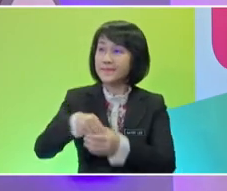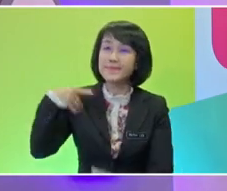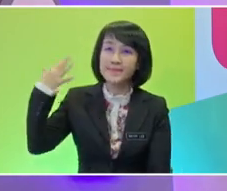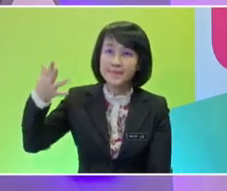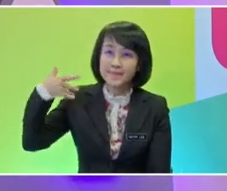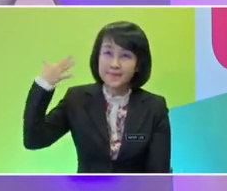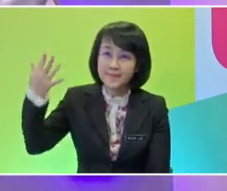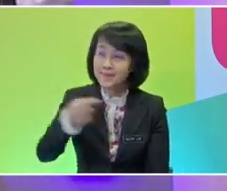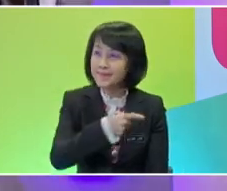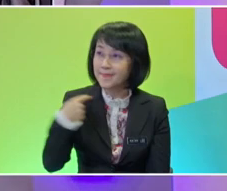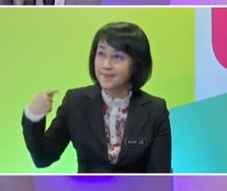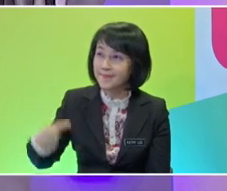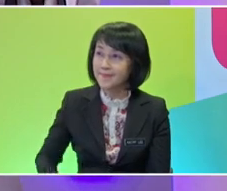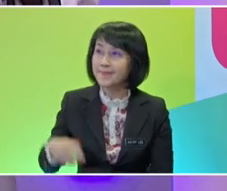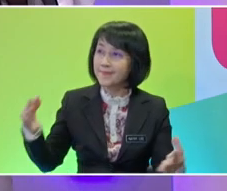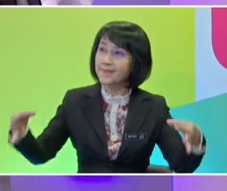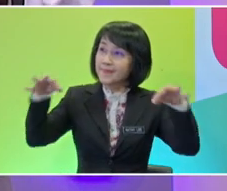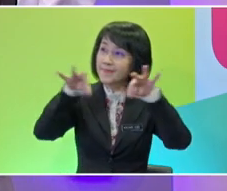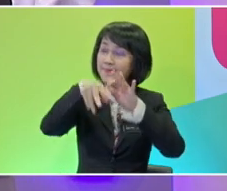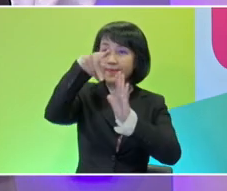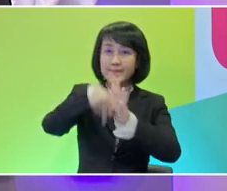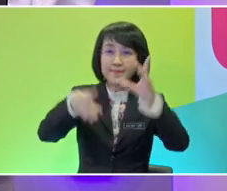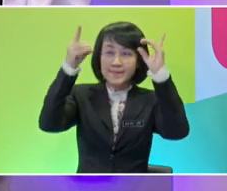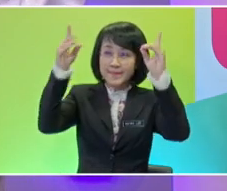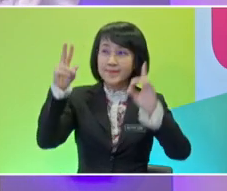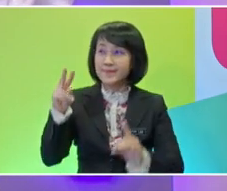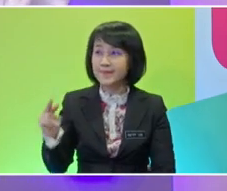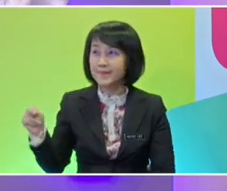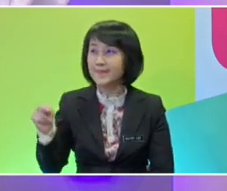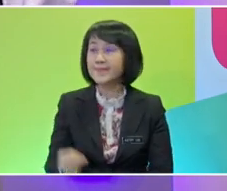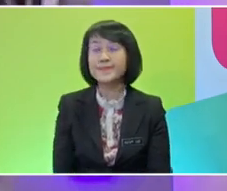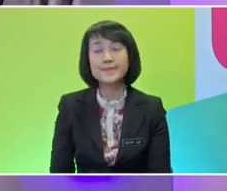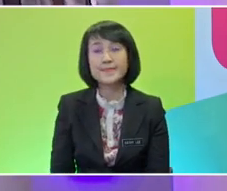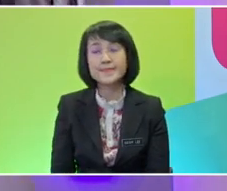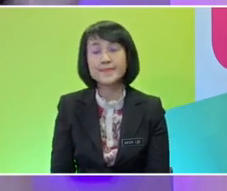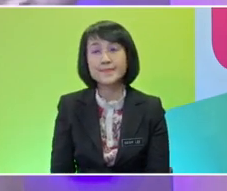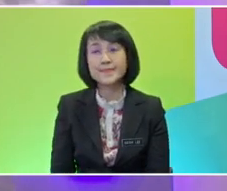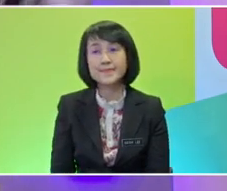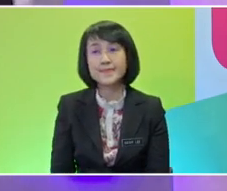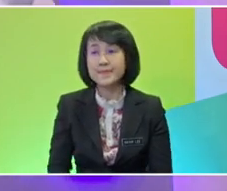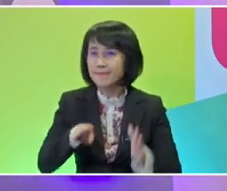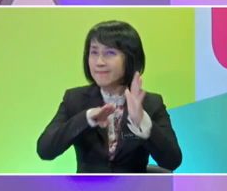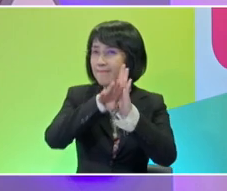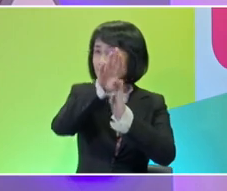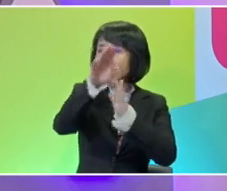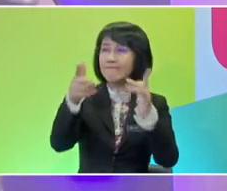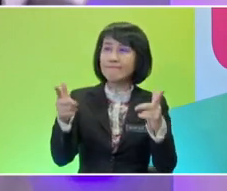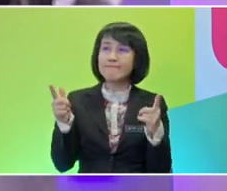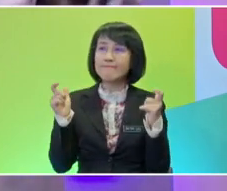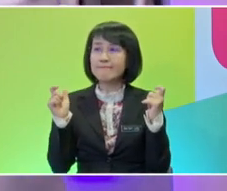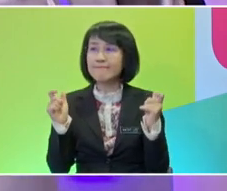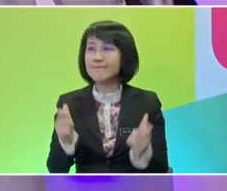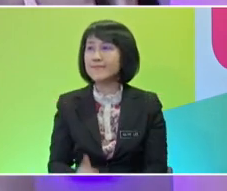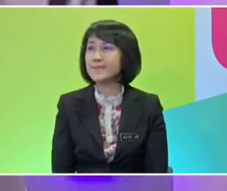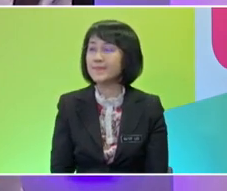sebenarnya kepentingan pendidikan kalau kita tengok dalam tamborin ini kepentingan pendidikannya adalah sebab dia telah berkembang pesat kalau kita